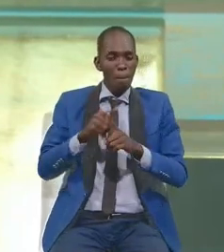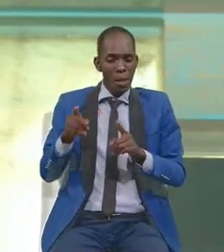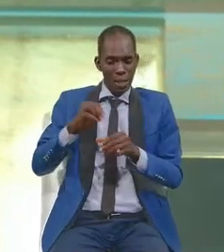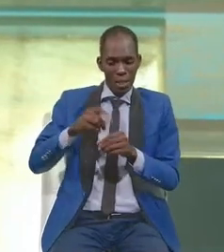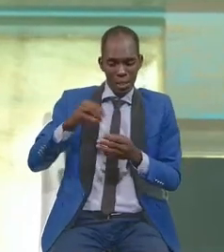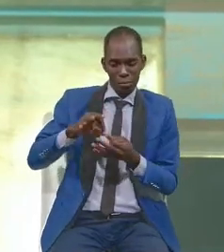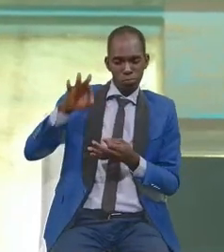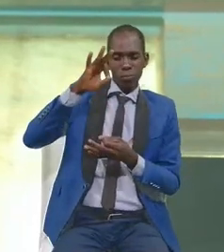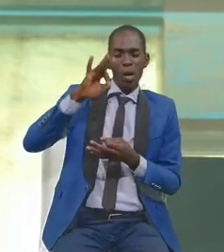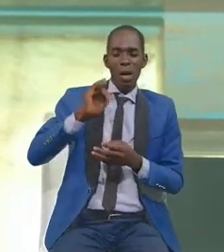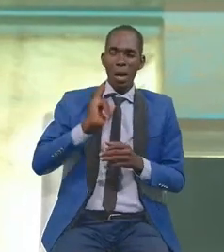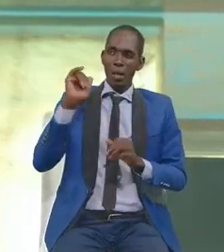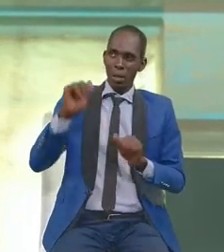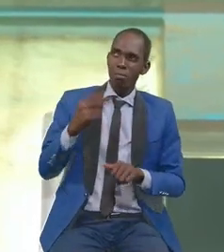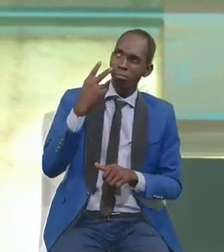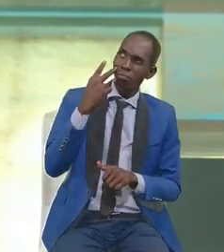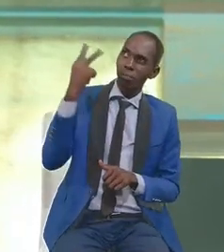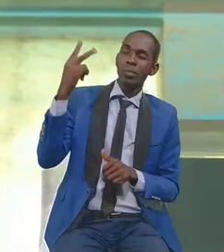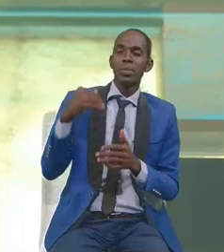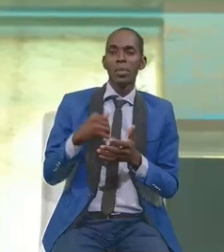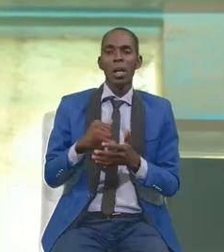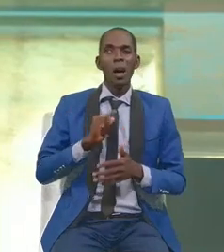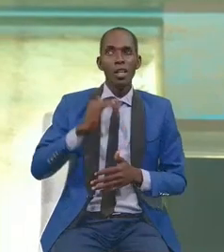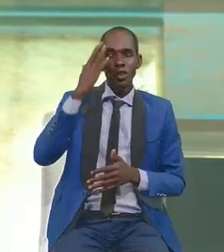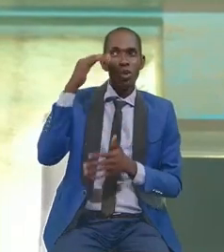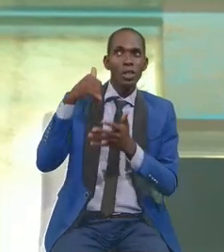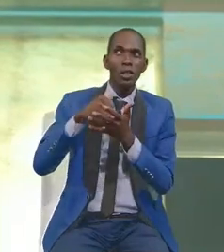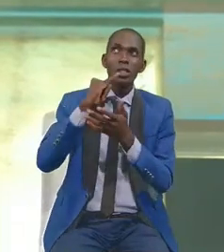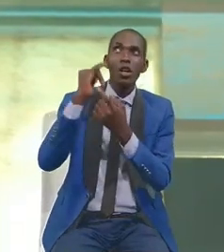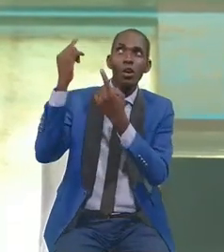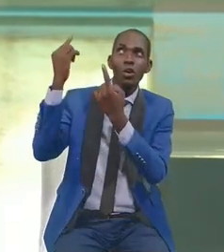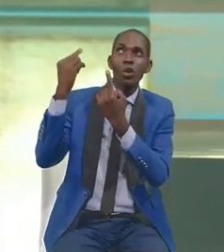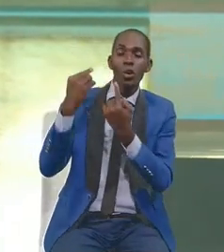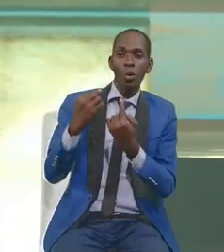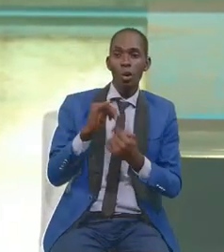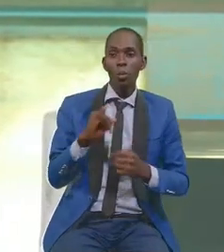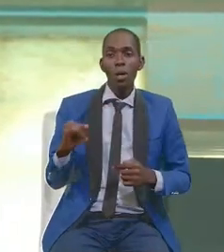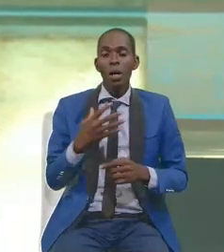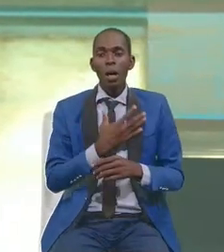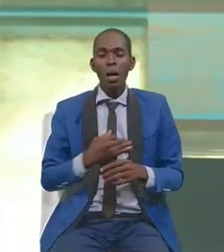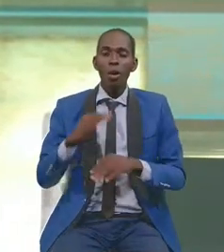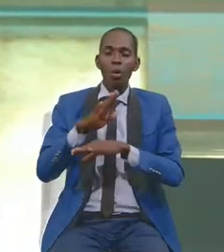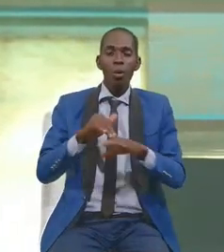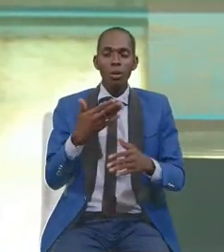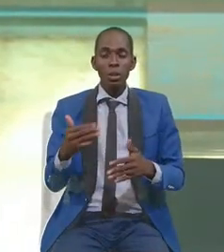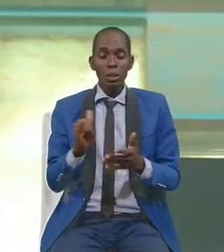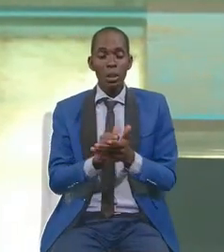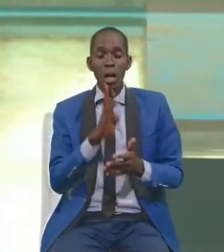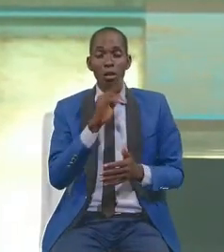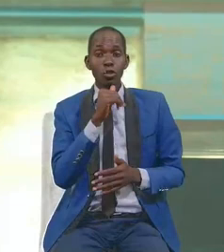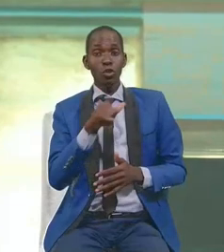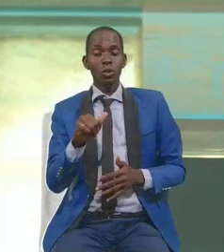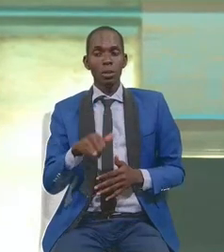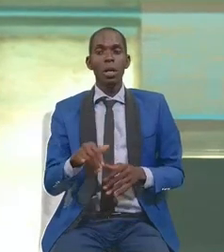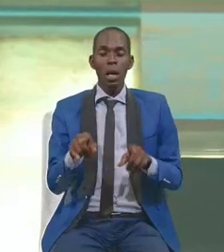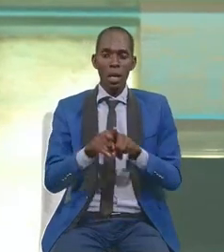peux le voir. Je sais que cela vient et j'appelle les choses qui ne sont pas comme si elles